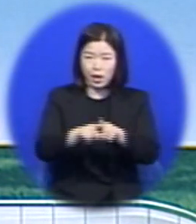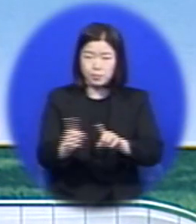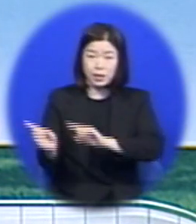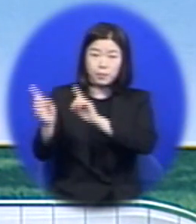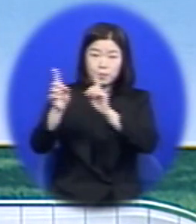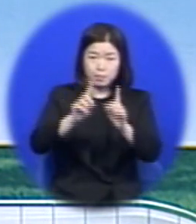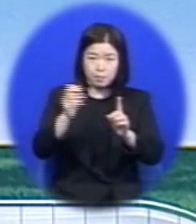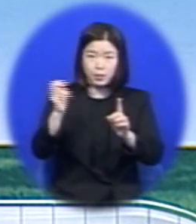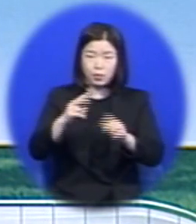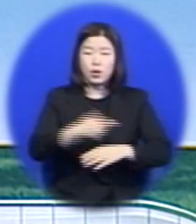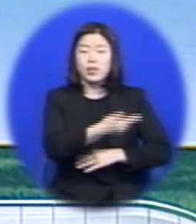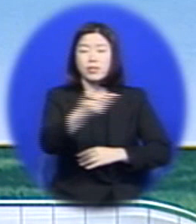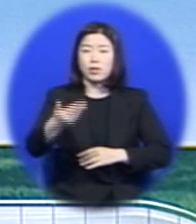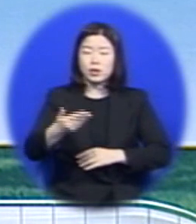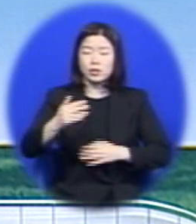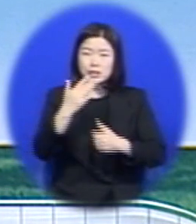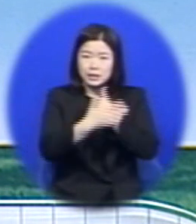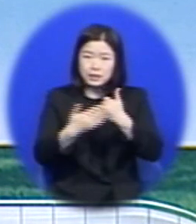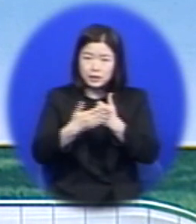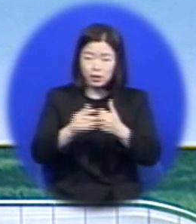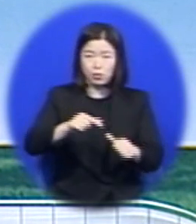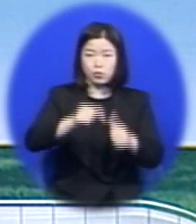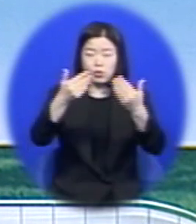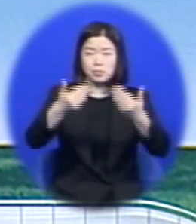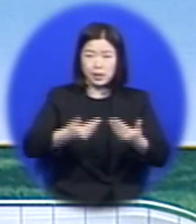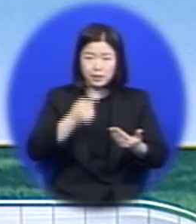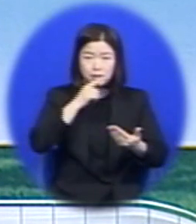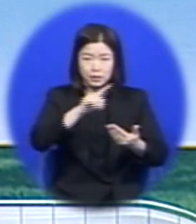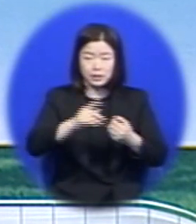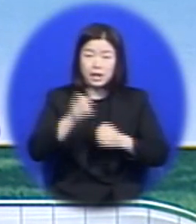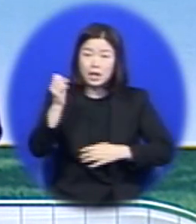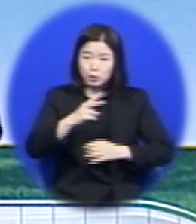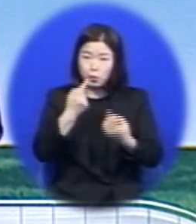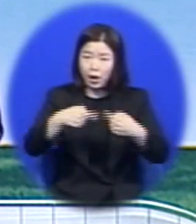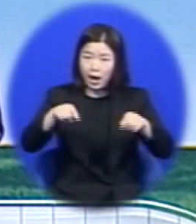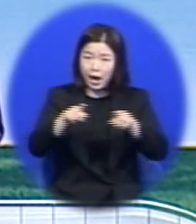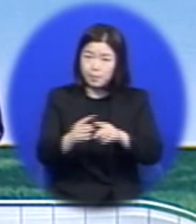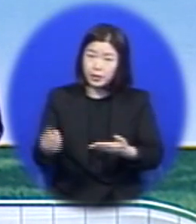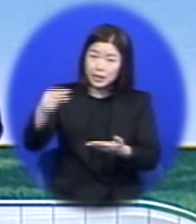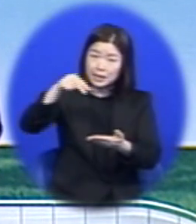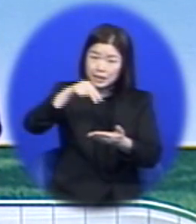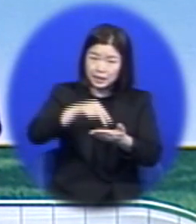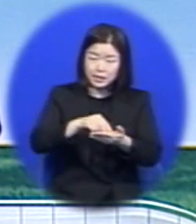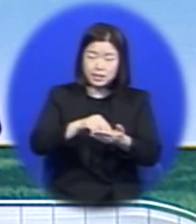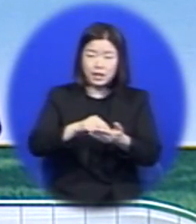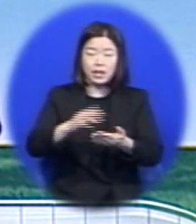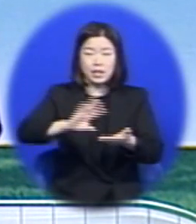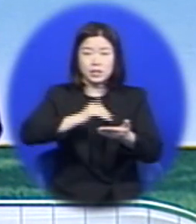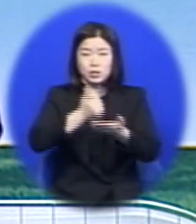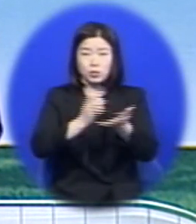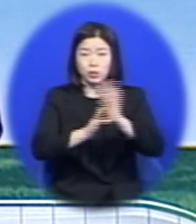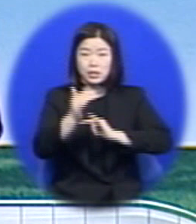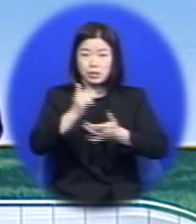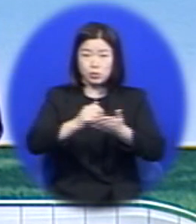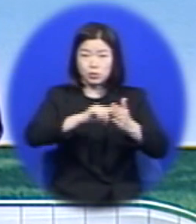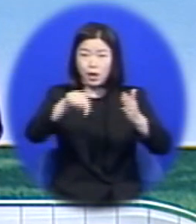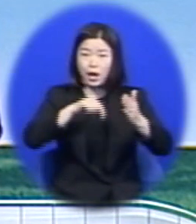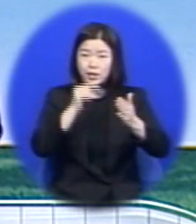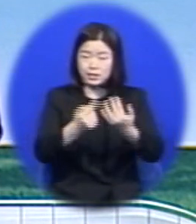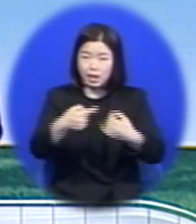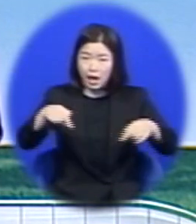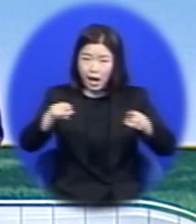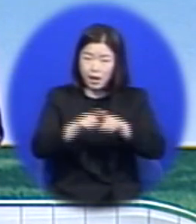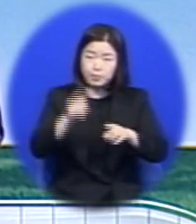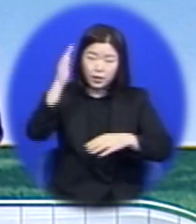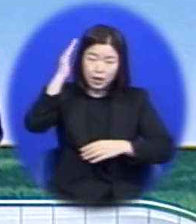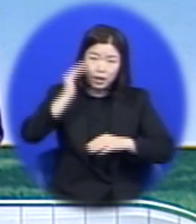살리셨고 너희는 은혜로 구원을 받은 것이라 또 함께 일으키사 그리스도 예수 안에서 함께